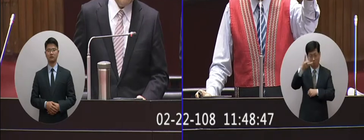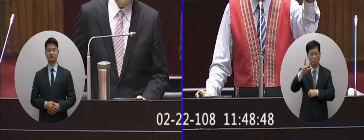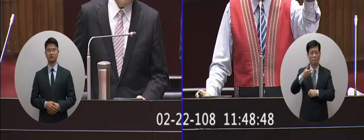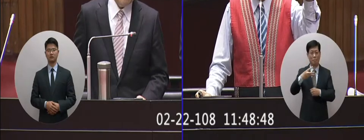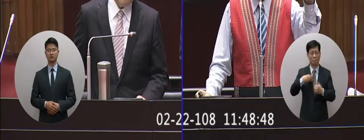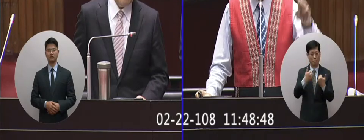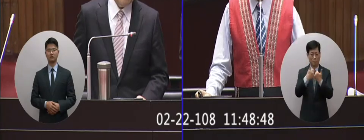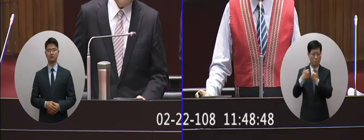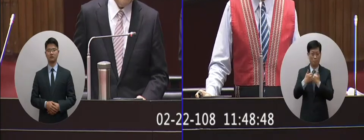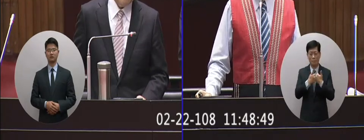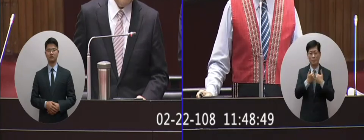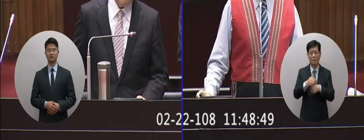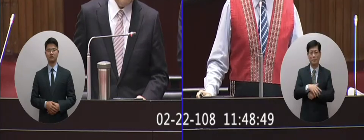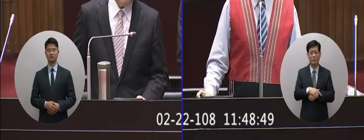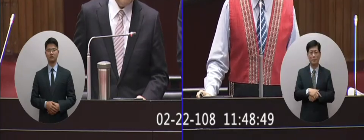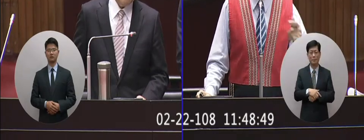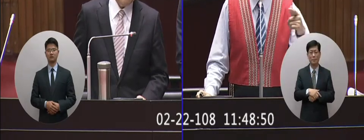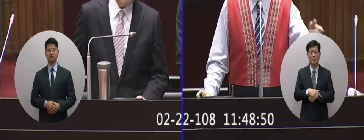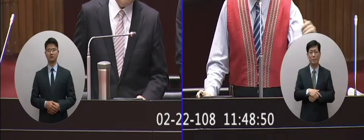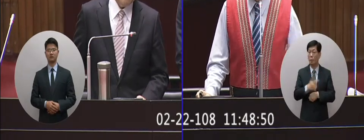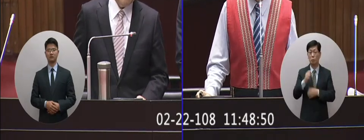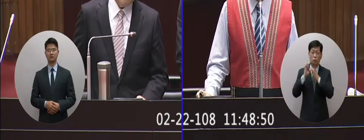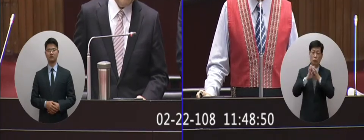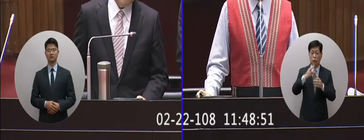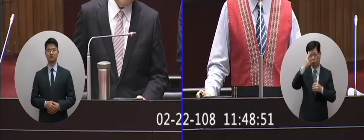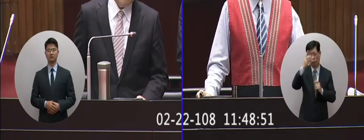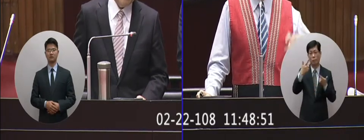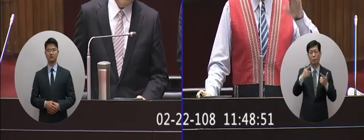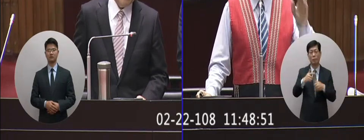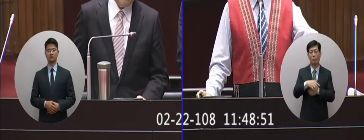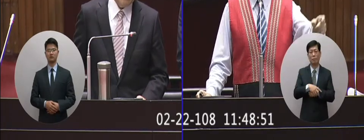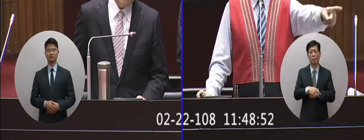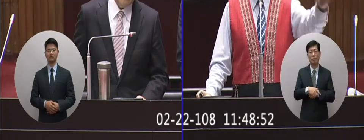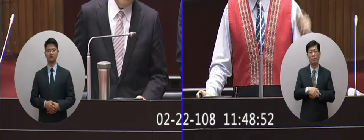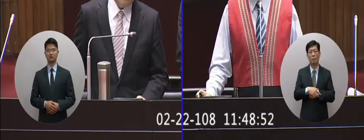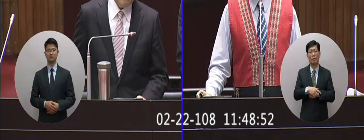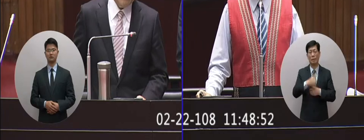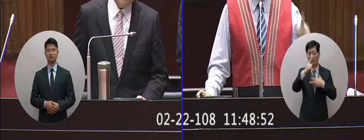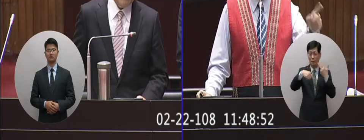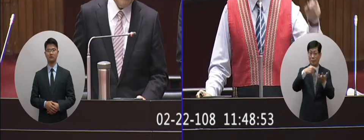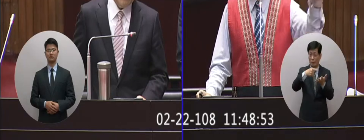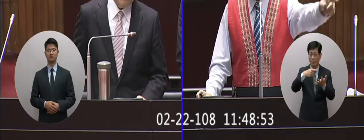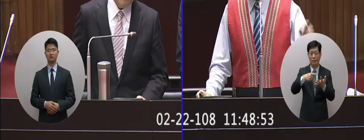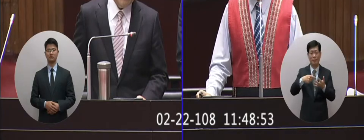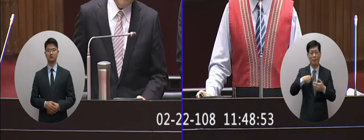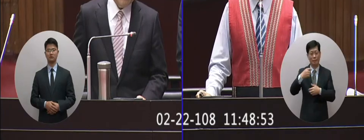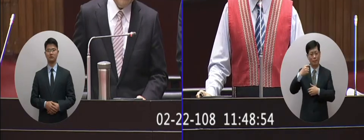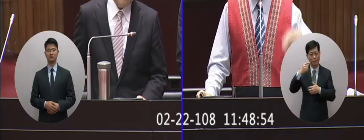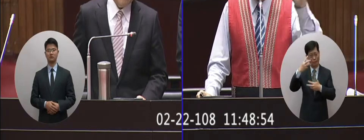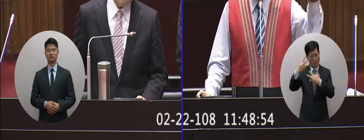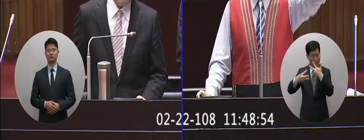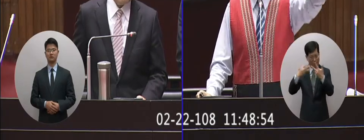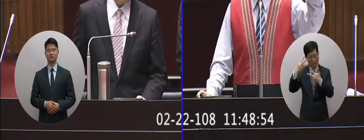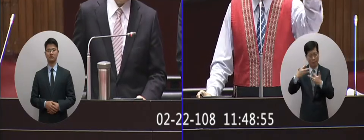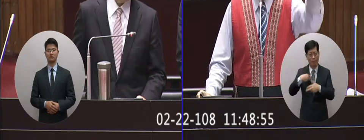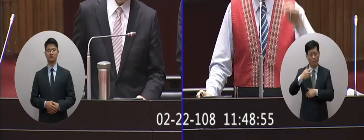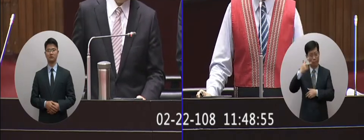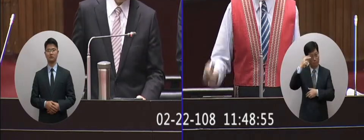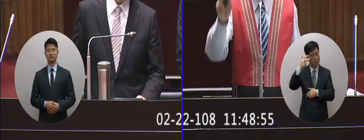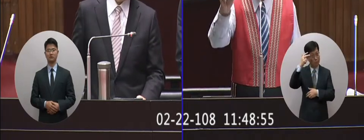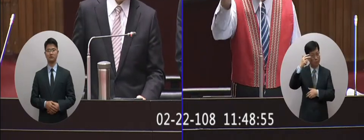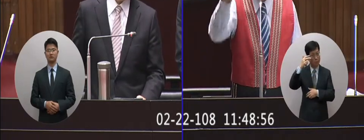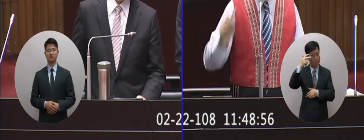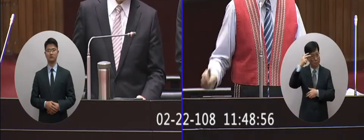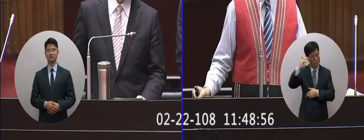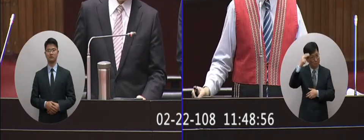了3天，当然不是连续3天，这个礼拜开一天，下礼拜开一天，下下礼拜开一